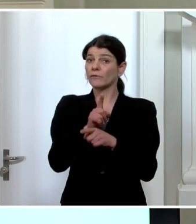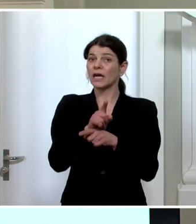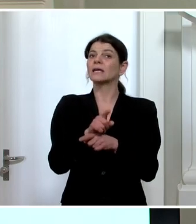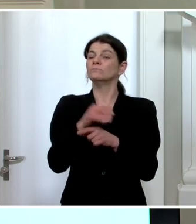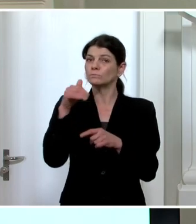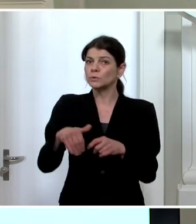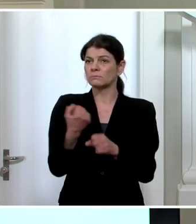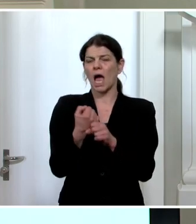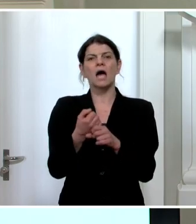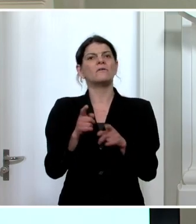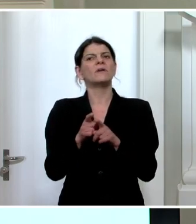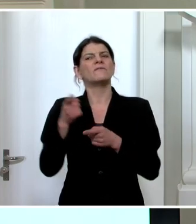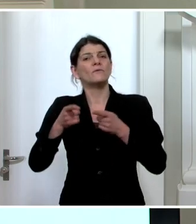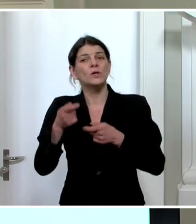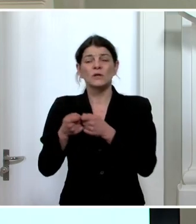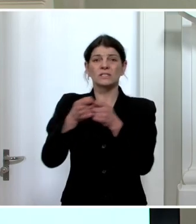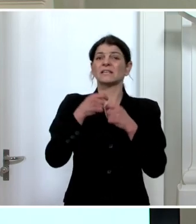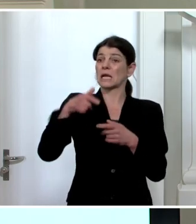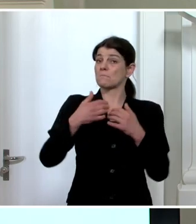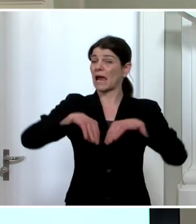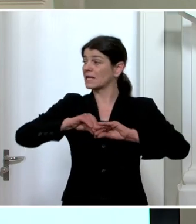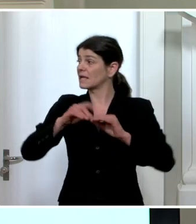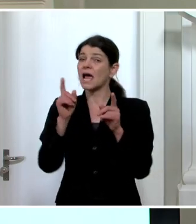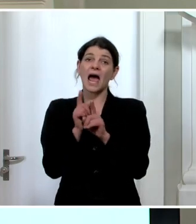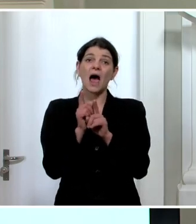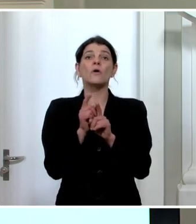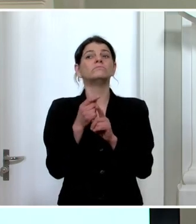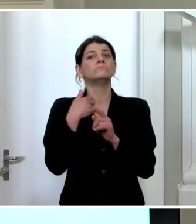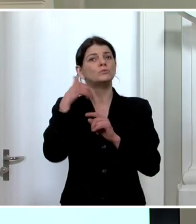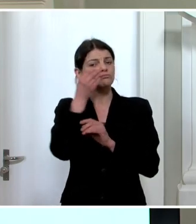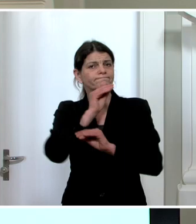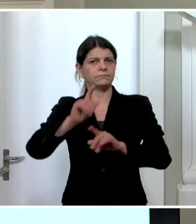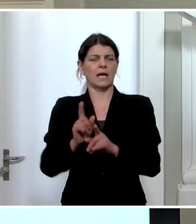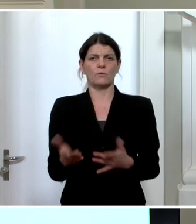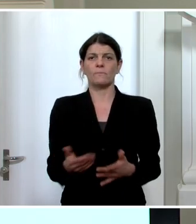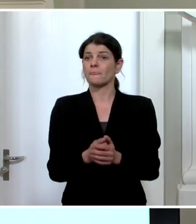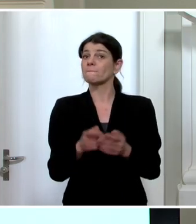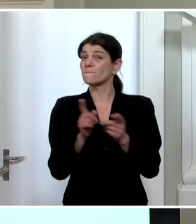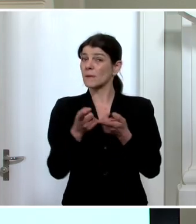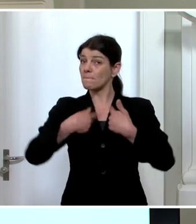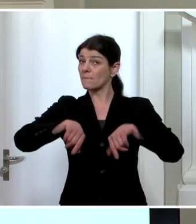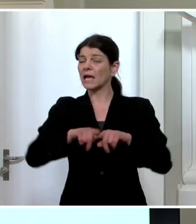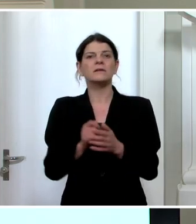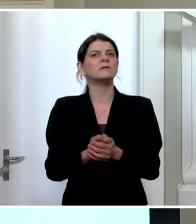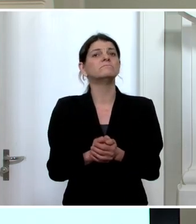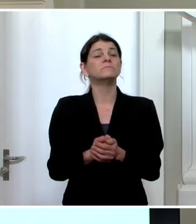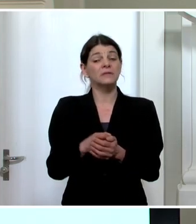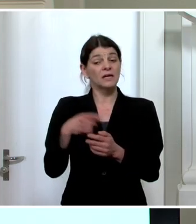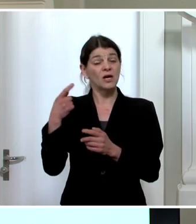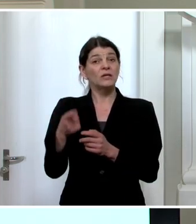der Führungsorganisationen in den Gemeinden zu formulieren und die Gemeinden bei